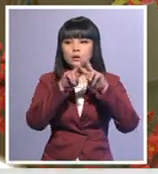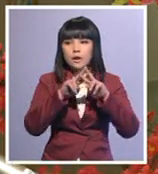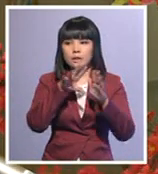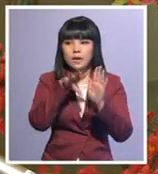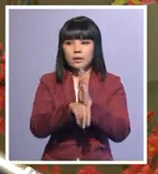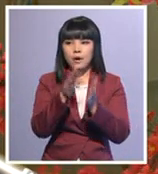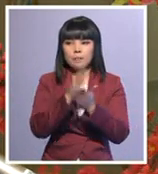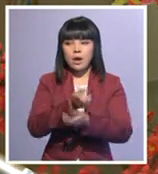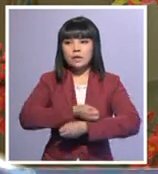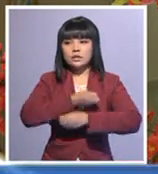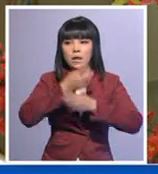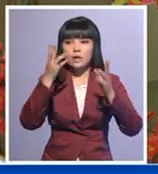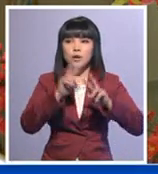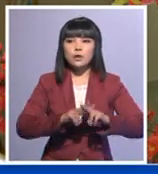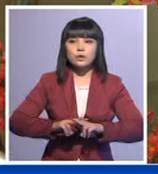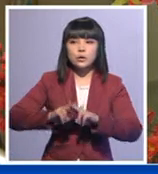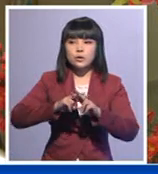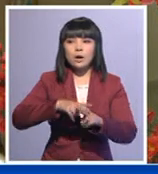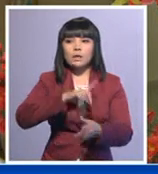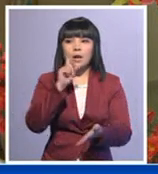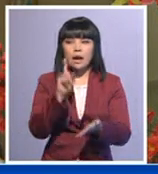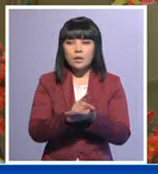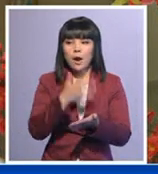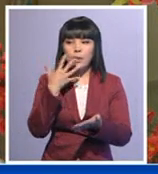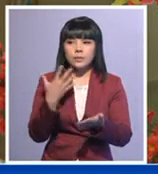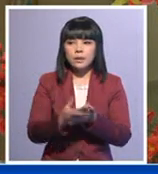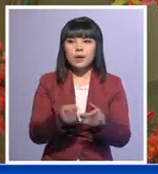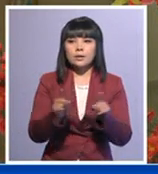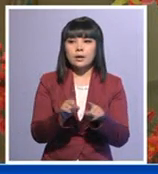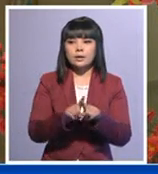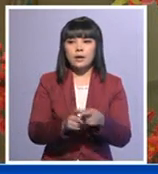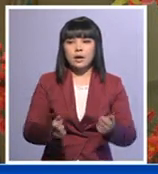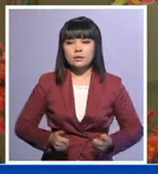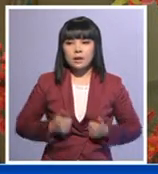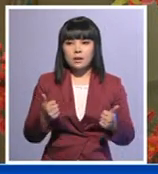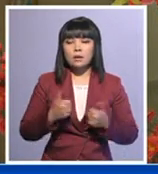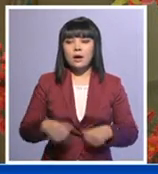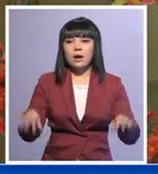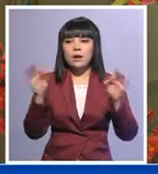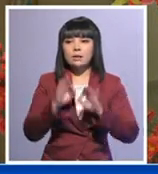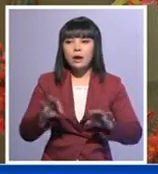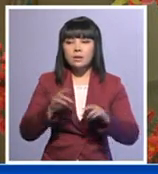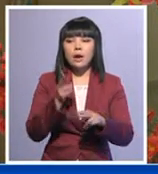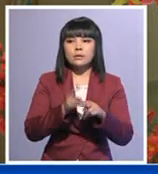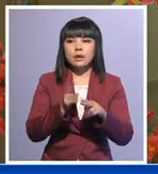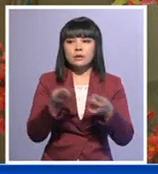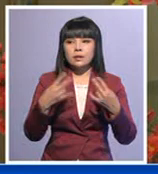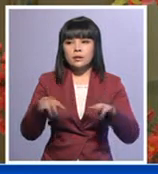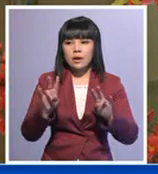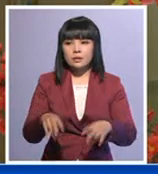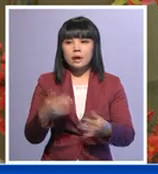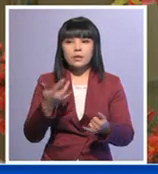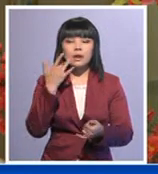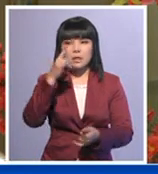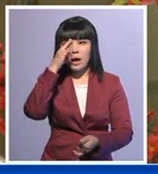өзінің жарық жұлдызы болу үшін бұл жұлдыз ешқандай религиямен, ешқандай саясатпен араласудың қажеті жоқ. Біз